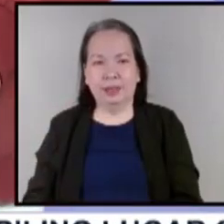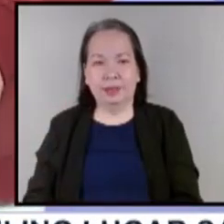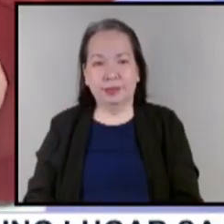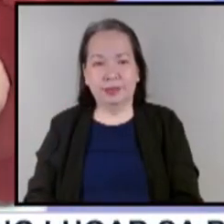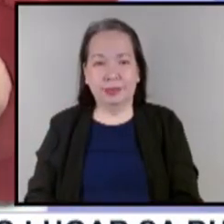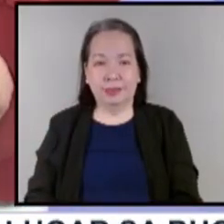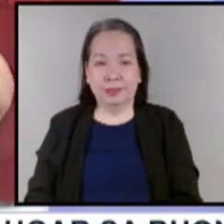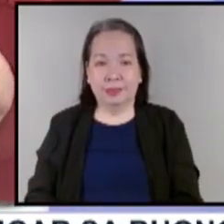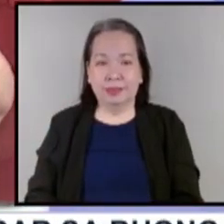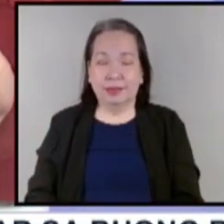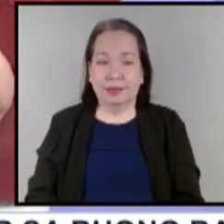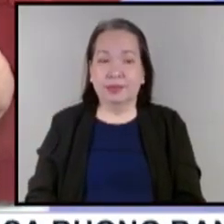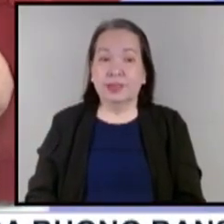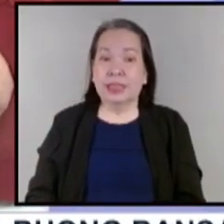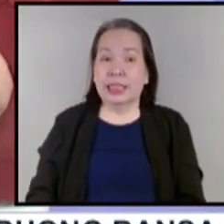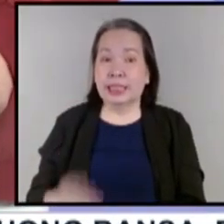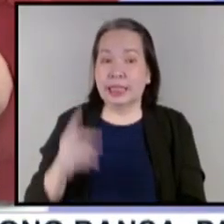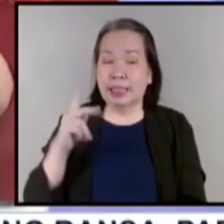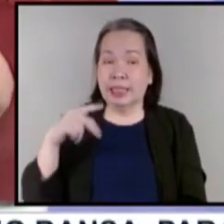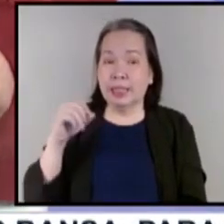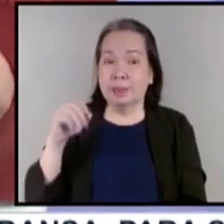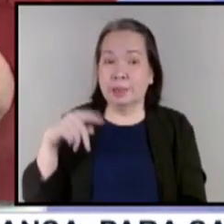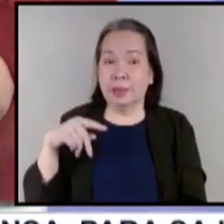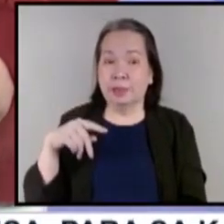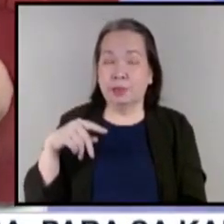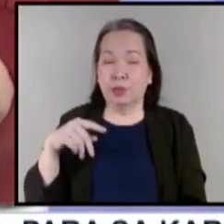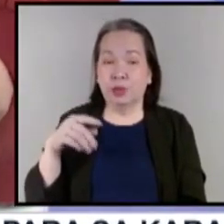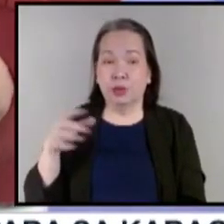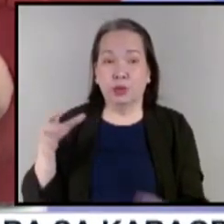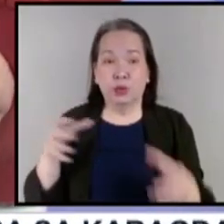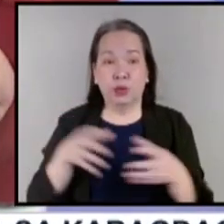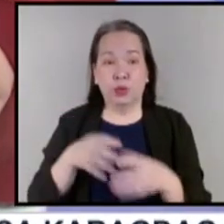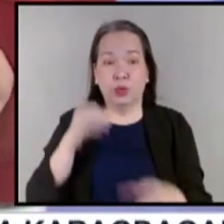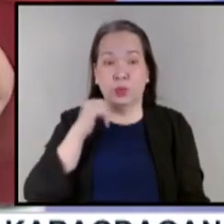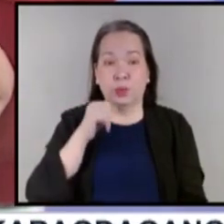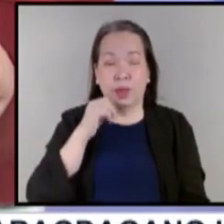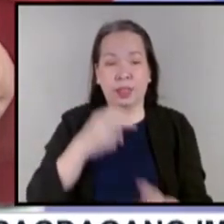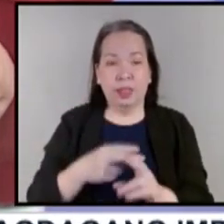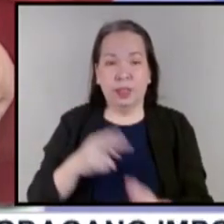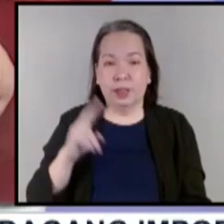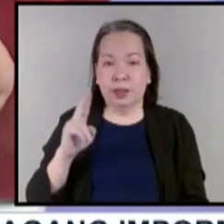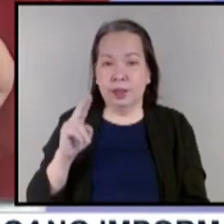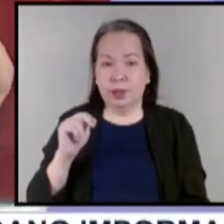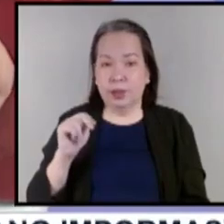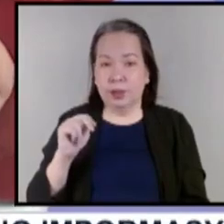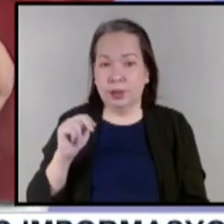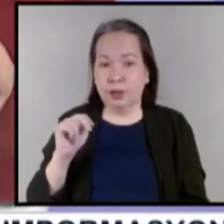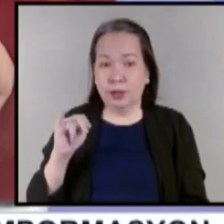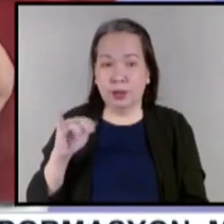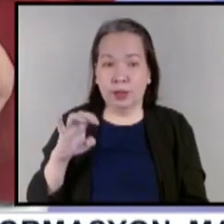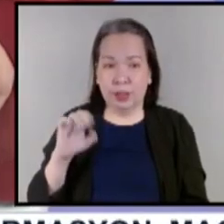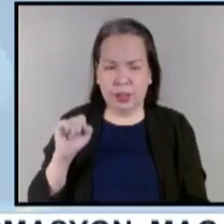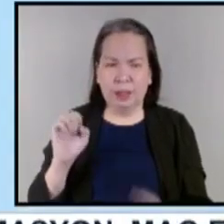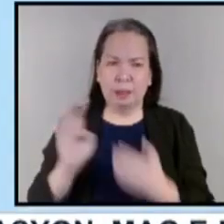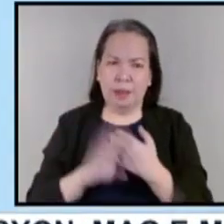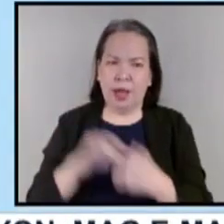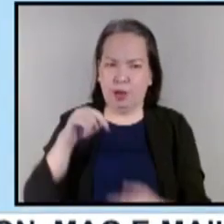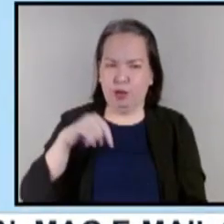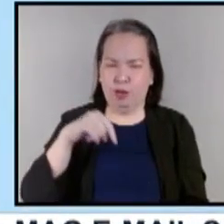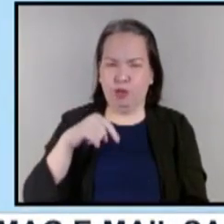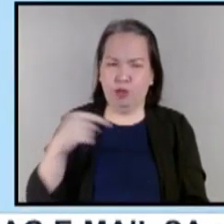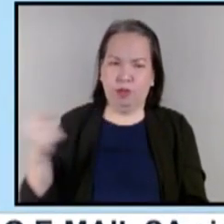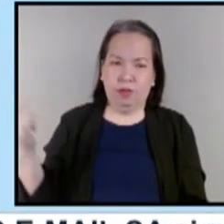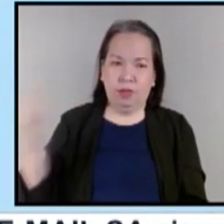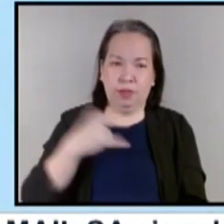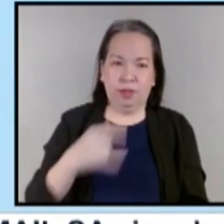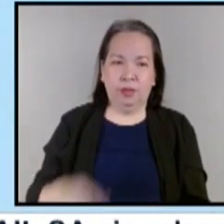K-pop girl group na Eunice magbabalik sa Pilipinas sa October. Be prepared and ready,